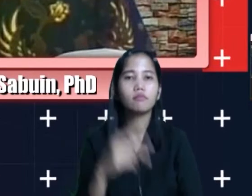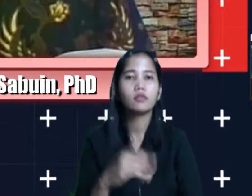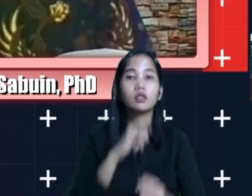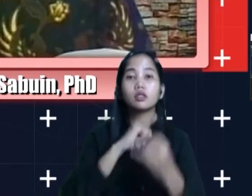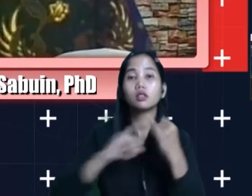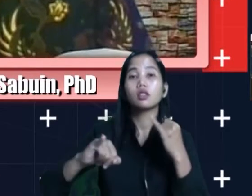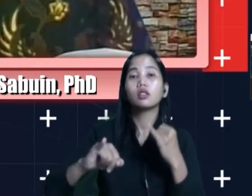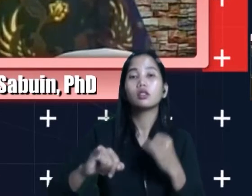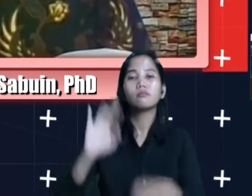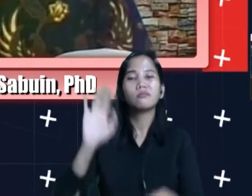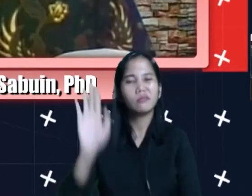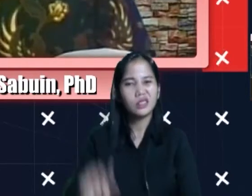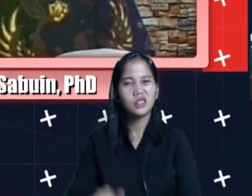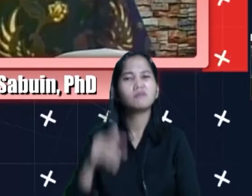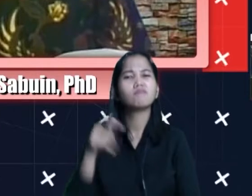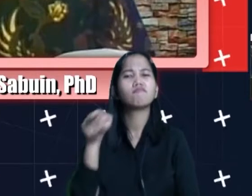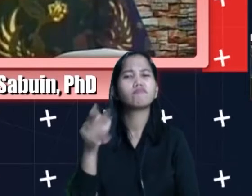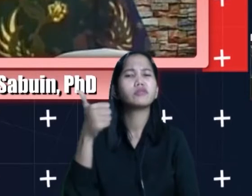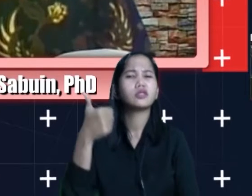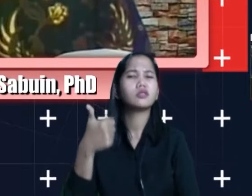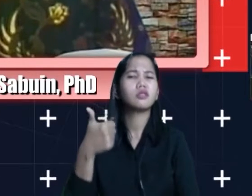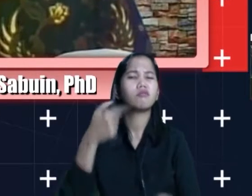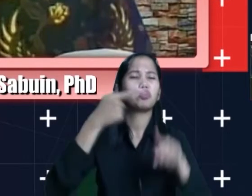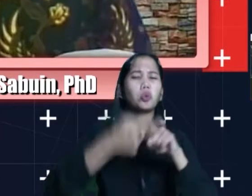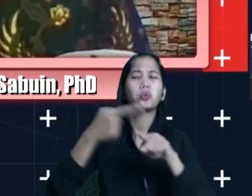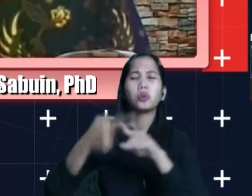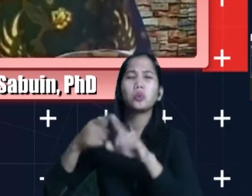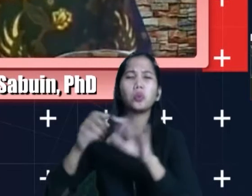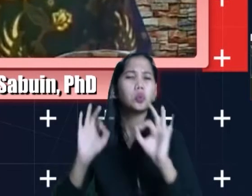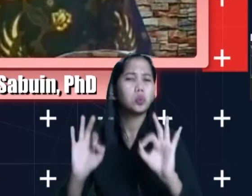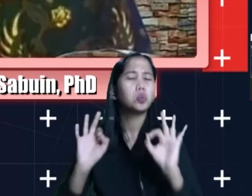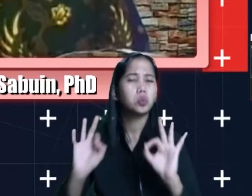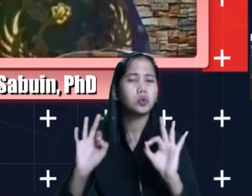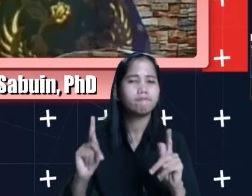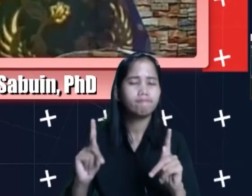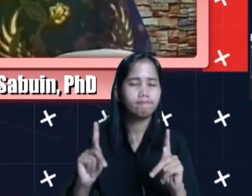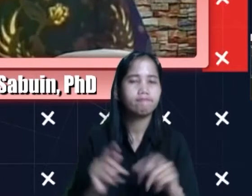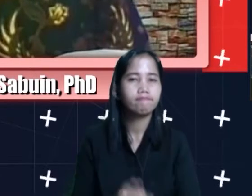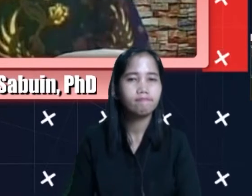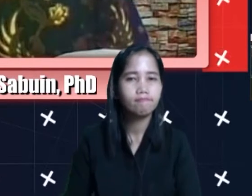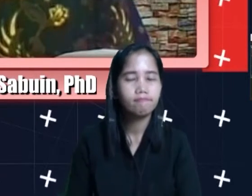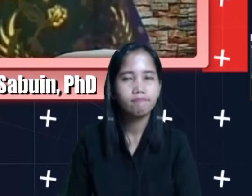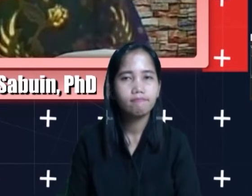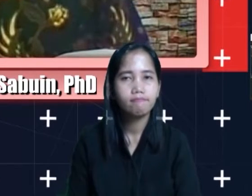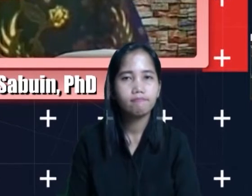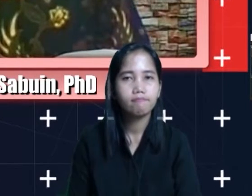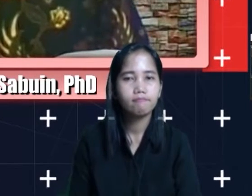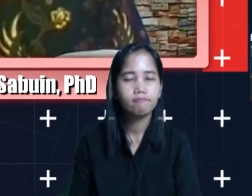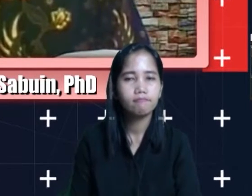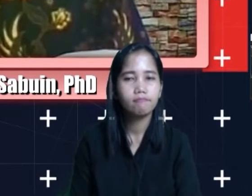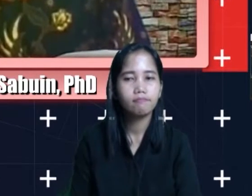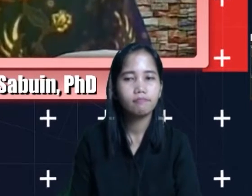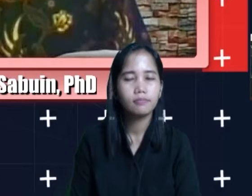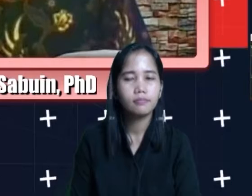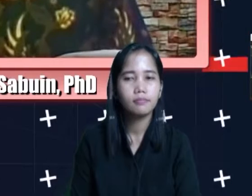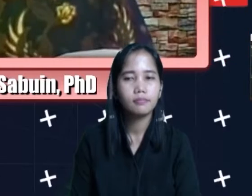Coba. Masih koma dia, belum titik. Jadi kita bacalah minimal sampai titik begitu. Oke. Coba kita baca ayat 12 dan